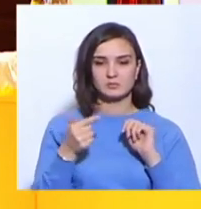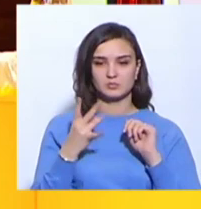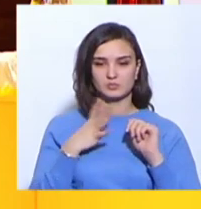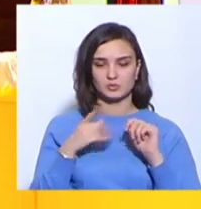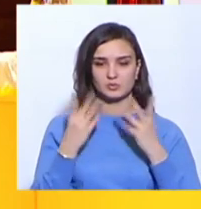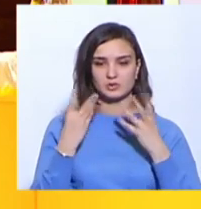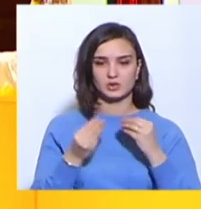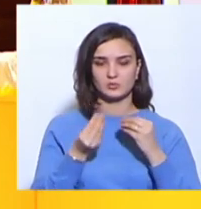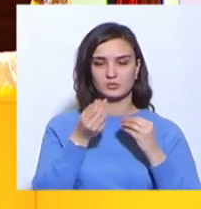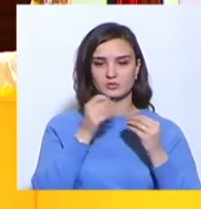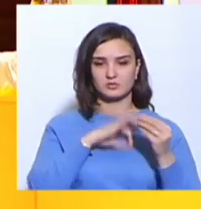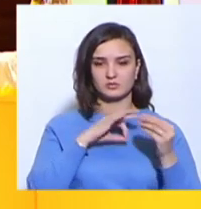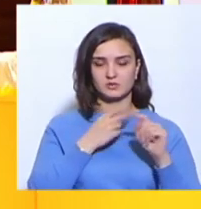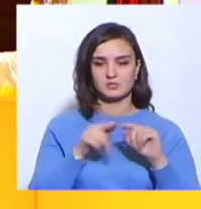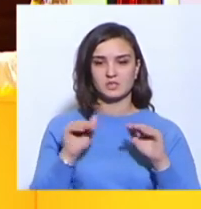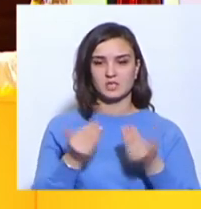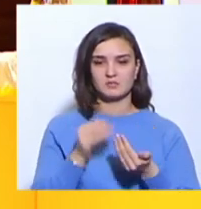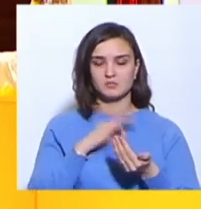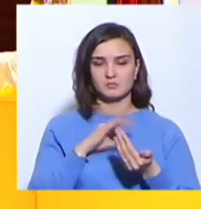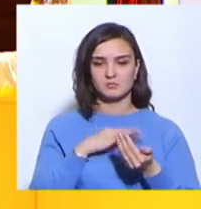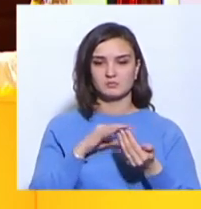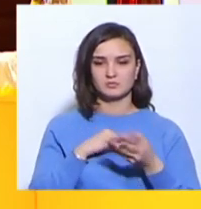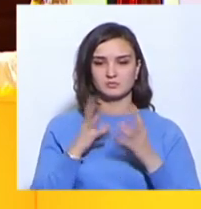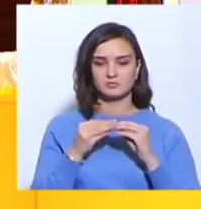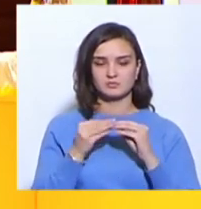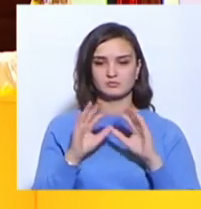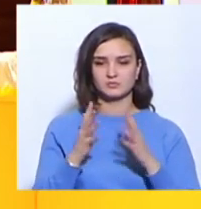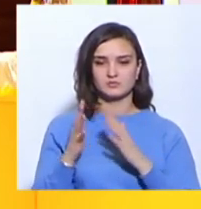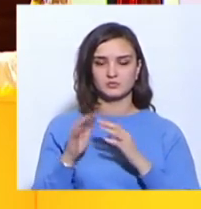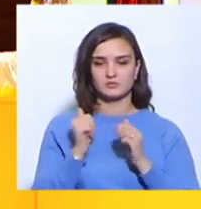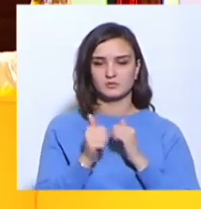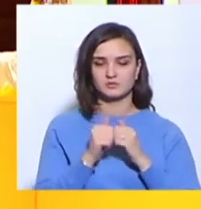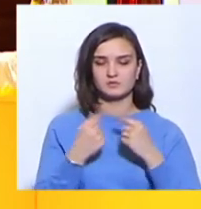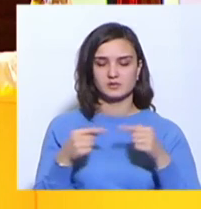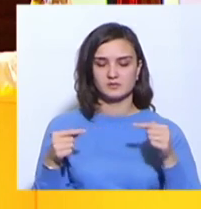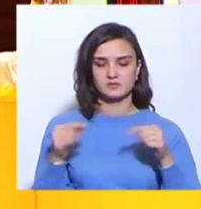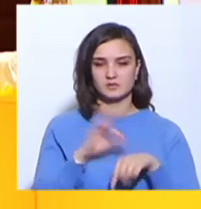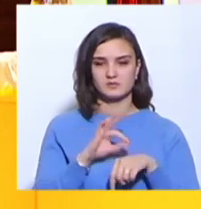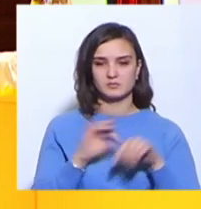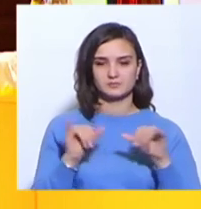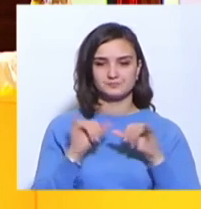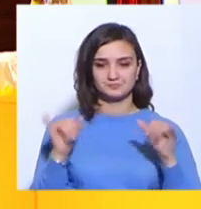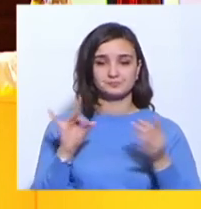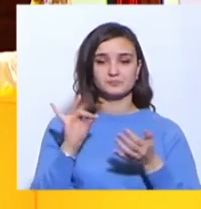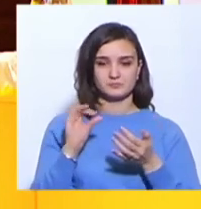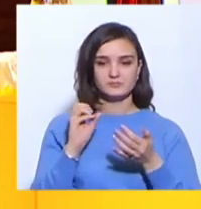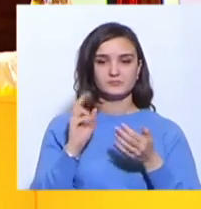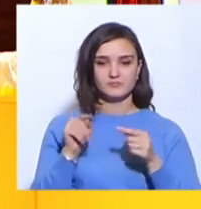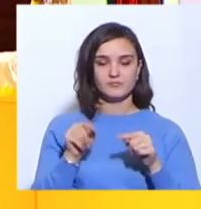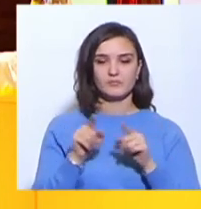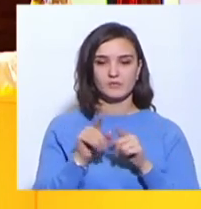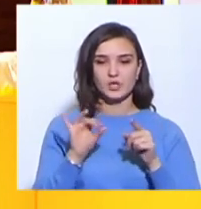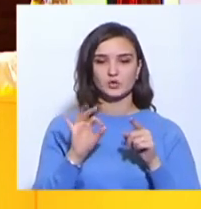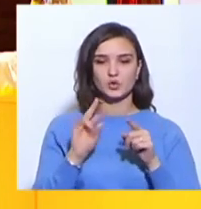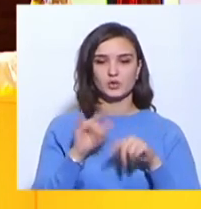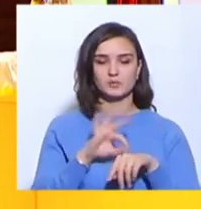იყოს დღიურად. ამაზე ნაკლების მოხმარების შემთხვევაში ყოველთვის არის სხვადასხვა დაავადების განვითარების რისკი და მათ შორის იმ